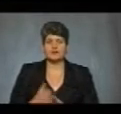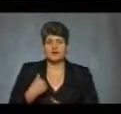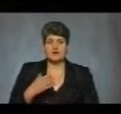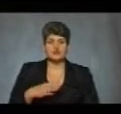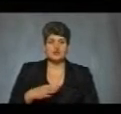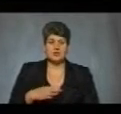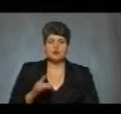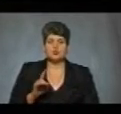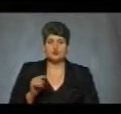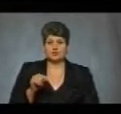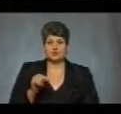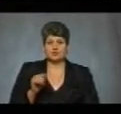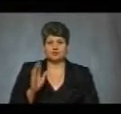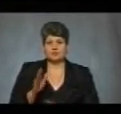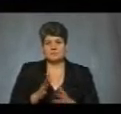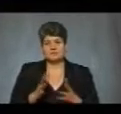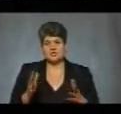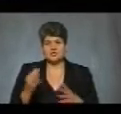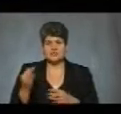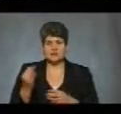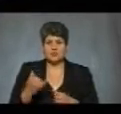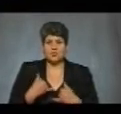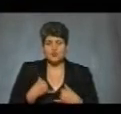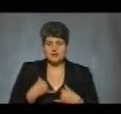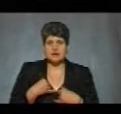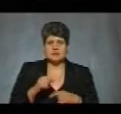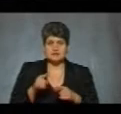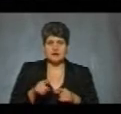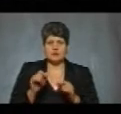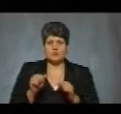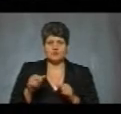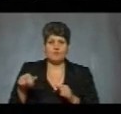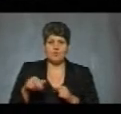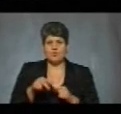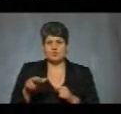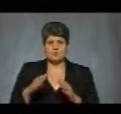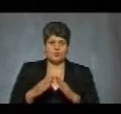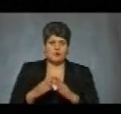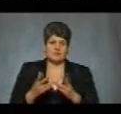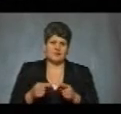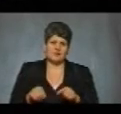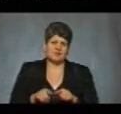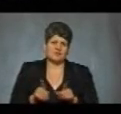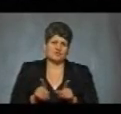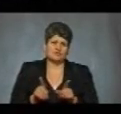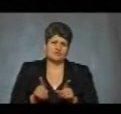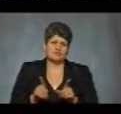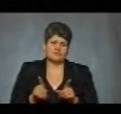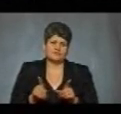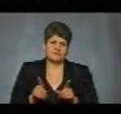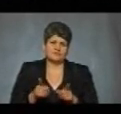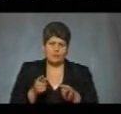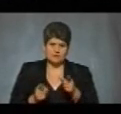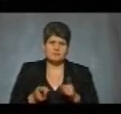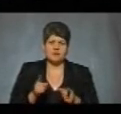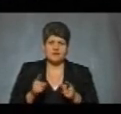чекаю, щоб тут було більш цікавіше. Ну, у нас там, може, походять по хатах, а так, щоб